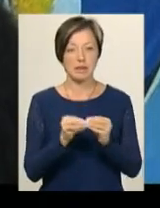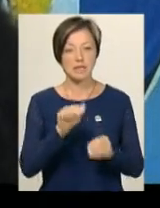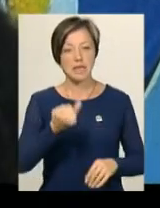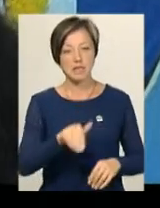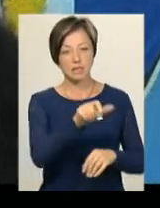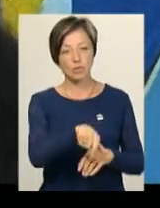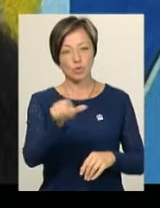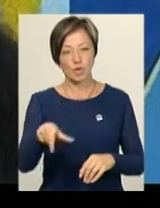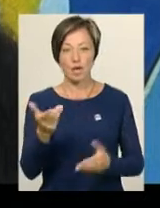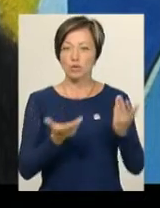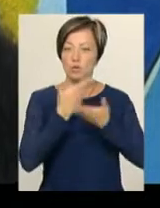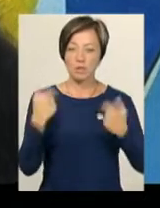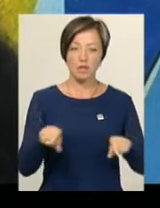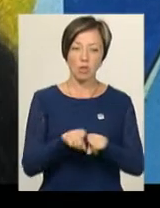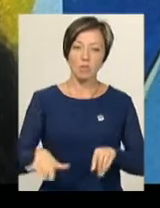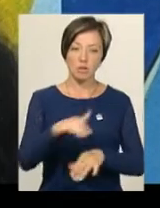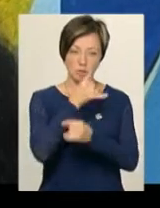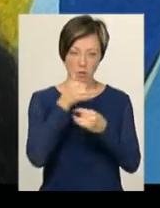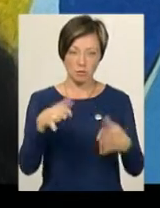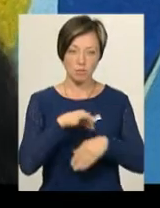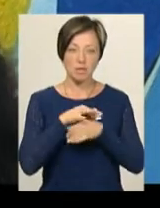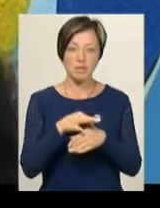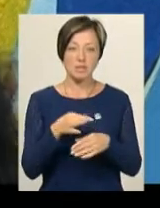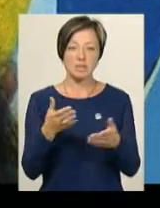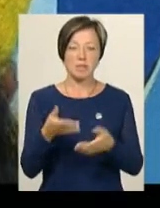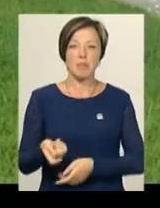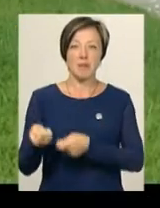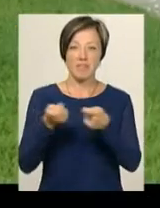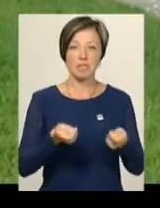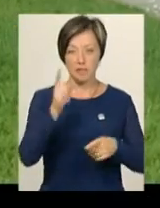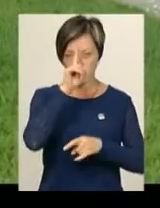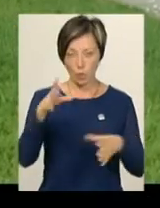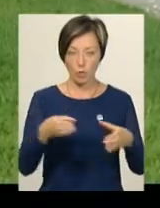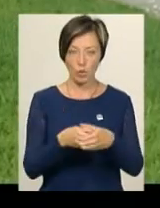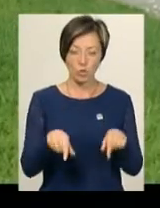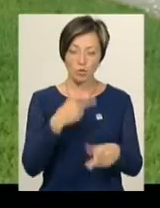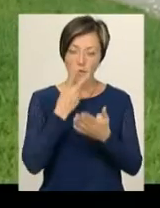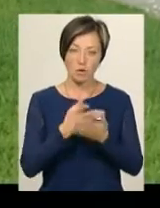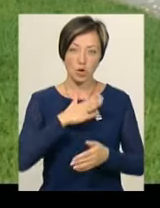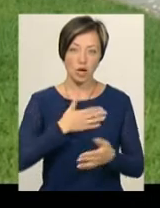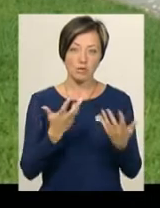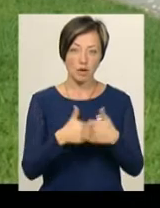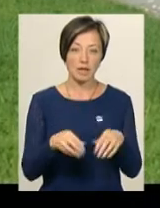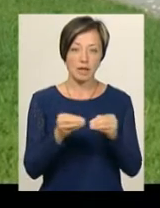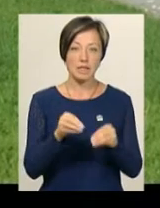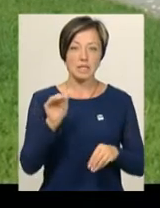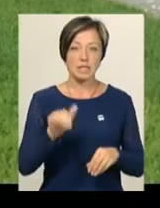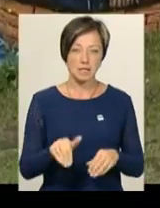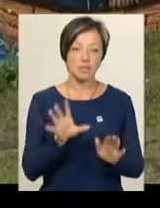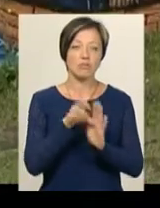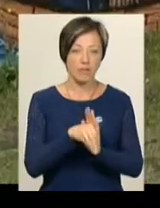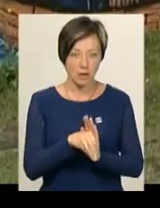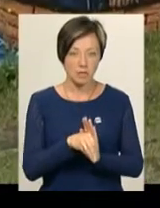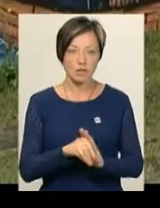10. Тобто, якщо немає такої майданчика, ми не можемо провести якийсь відомий гурт. Тут, як ми бачимо, по нашим підрахункам, сюди 10 тисяч влазить.